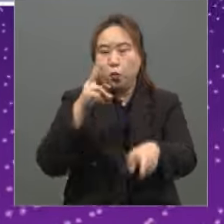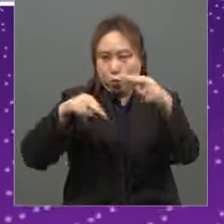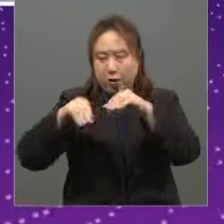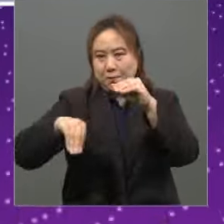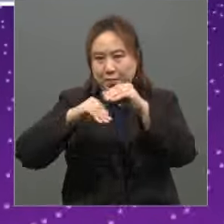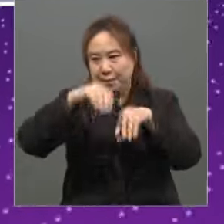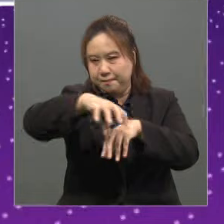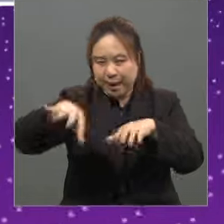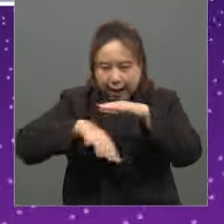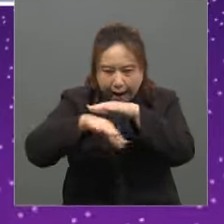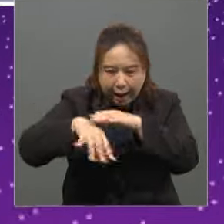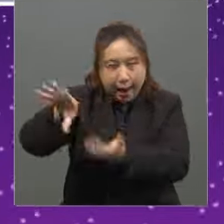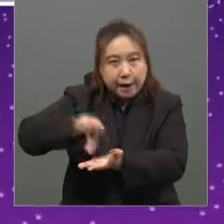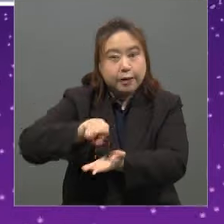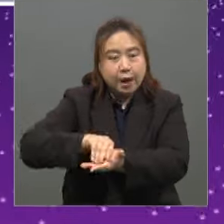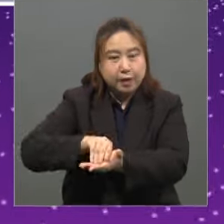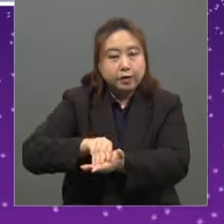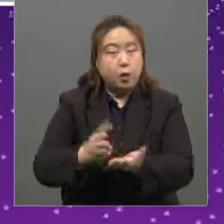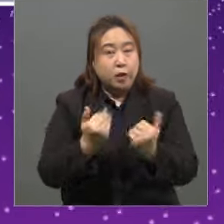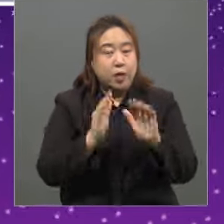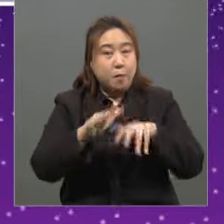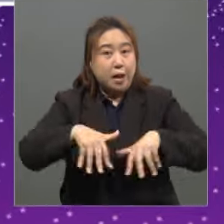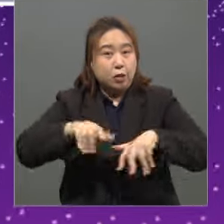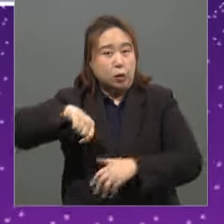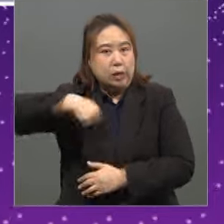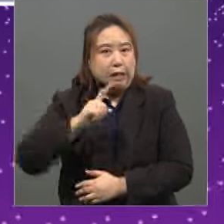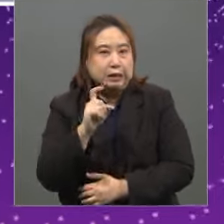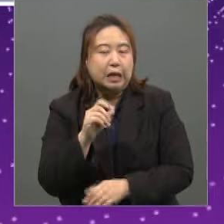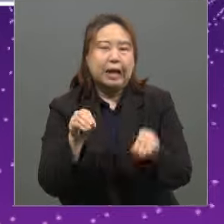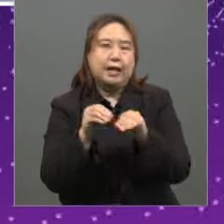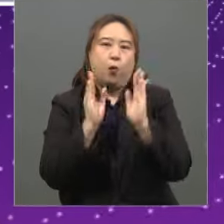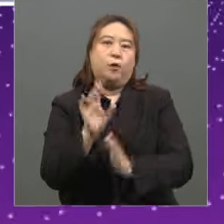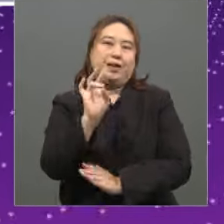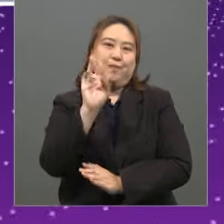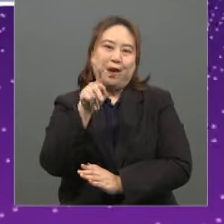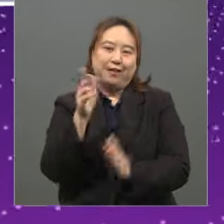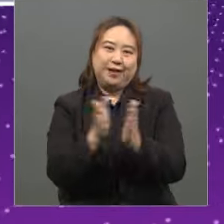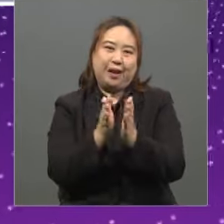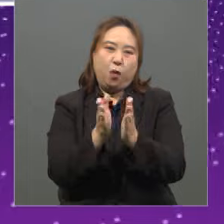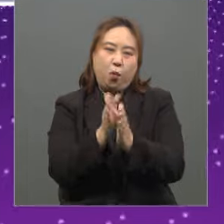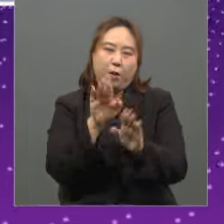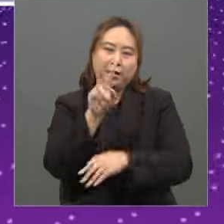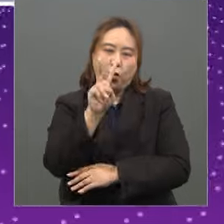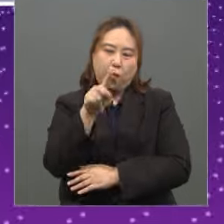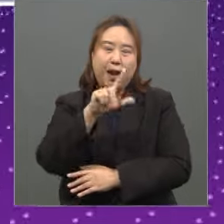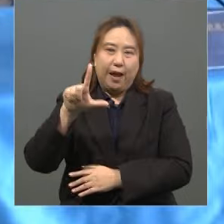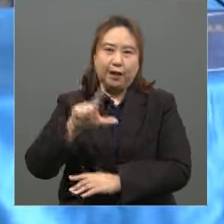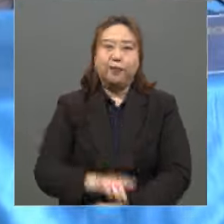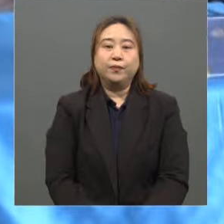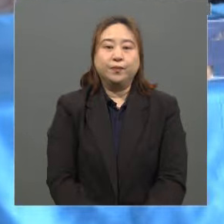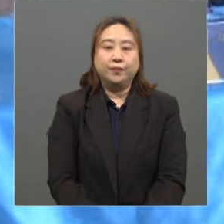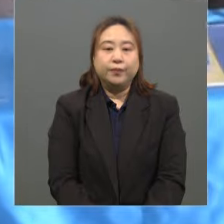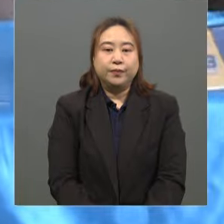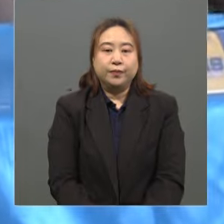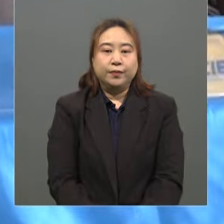ไปหาหลักฐานต่างๆส่วนยอดผู้เสียหายมีเกือบ 7,000 คนกว่า 2,000 ล้านบาทแล้วค่ะโดยพลต